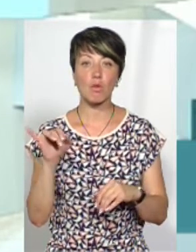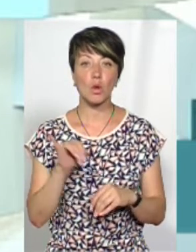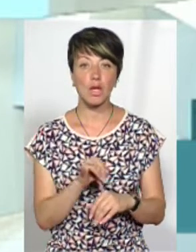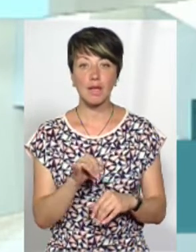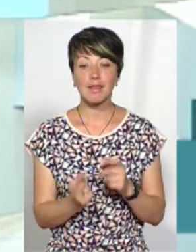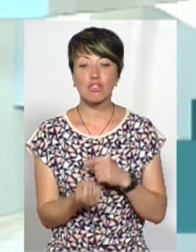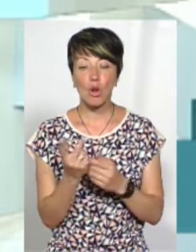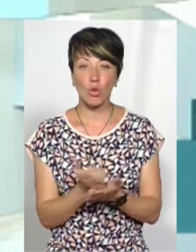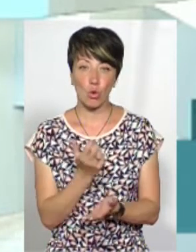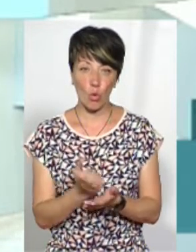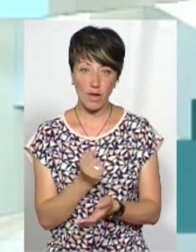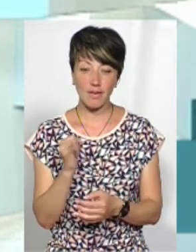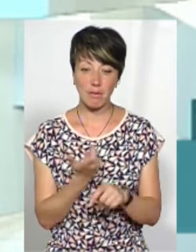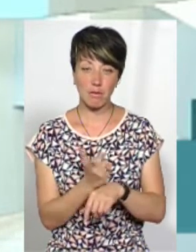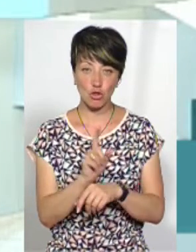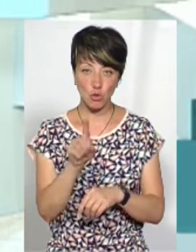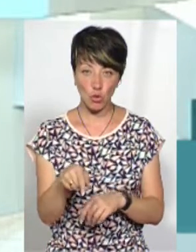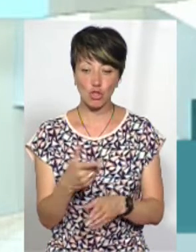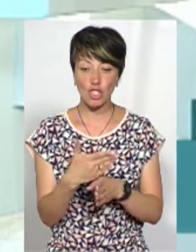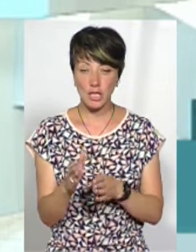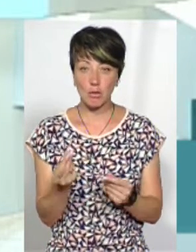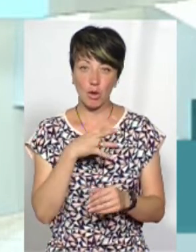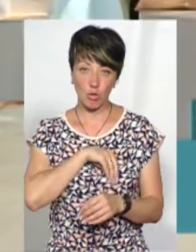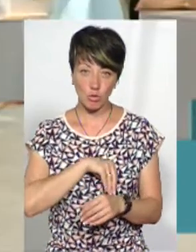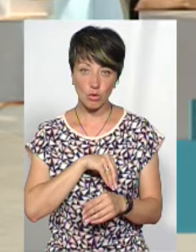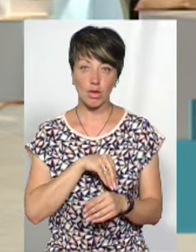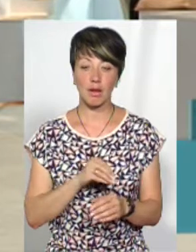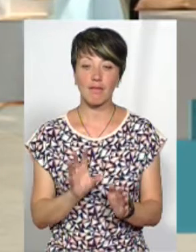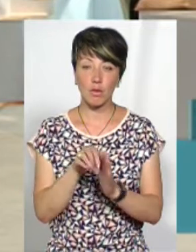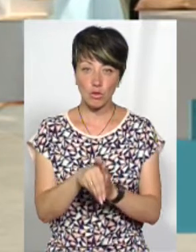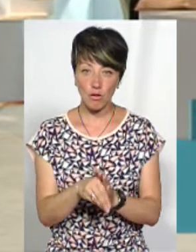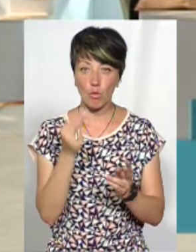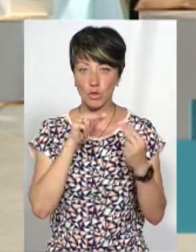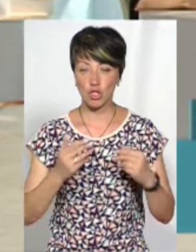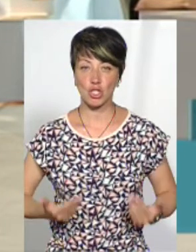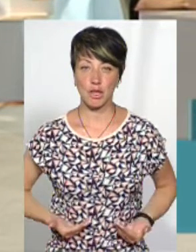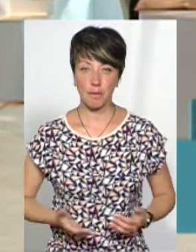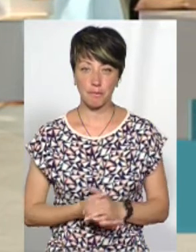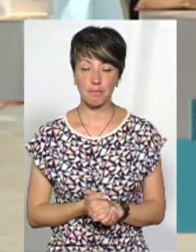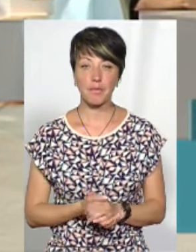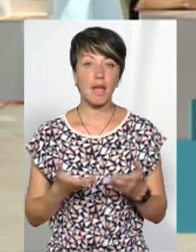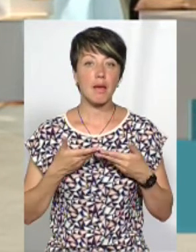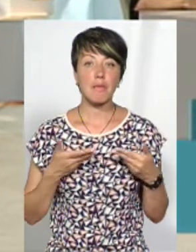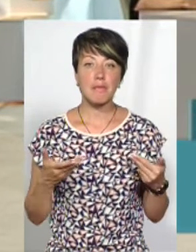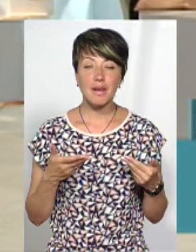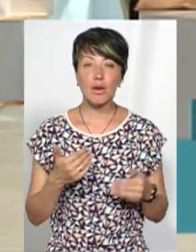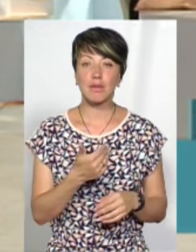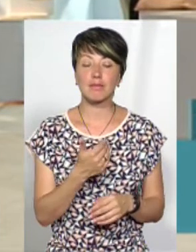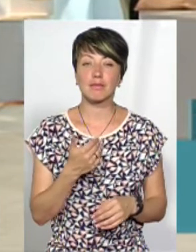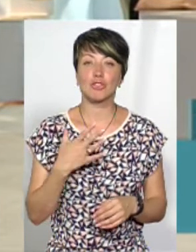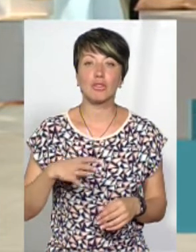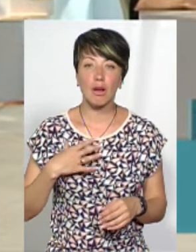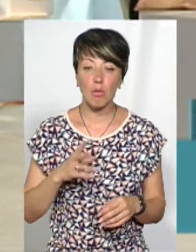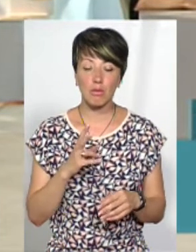і джерело доходів, і більше того, частинку прибутку дійсно інвестувала в поліпшення життя. Ми не дочекаємося, що